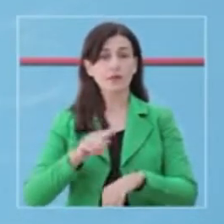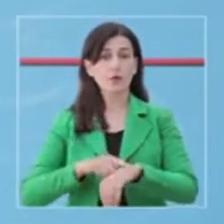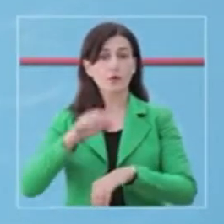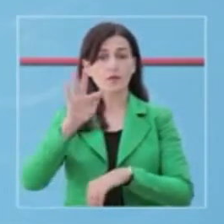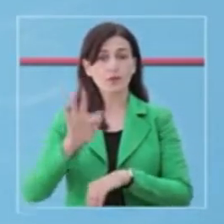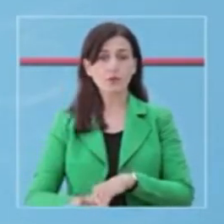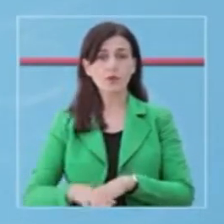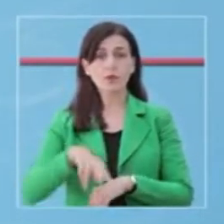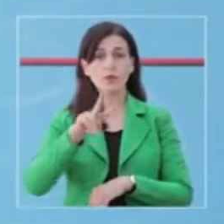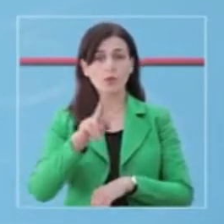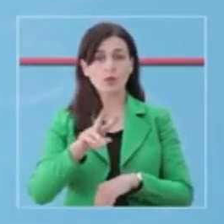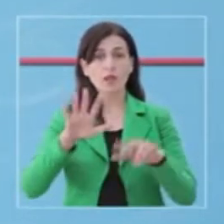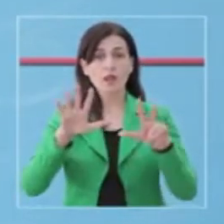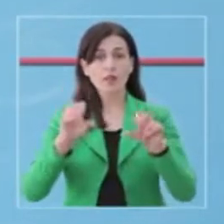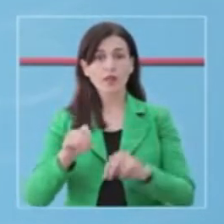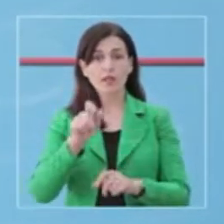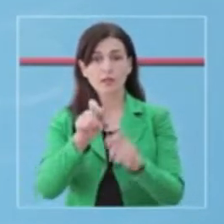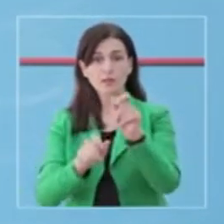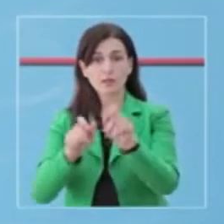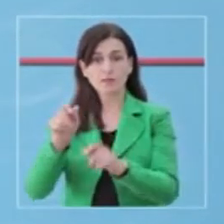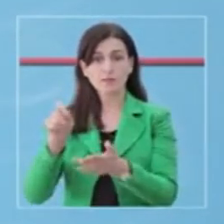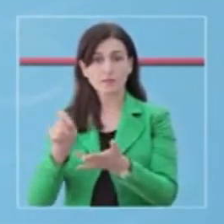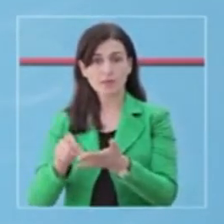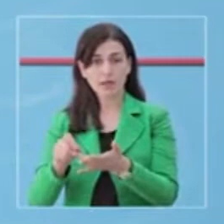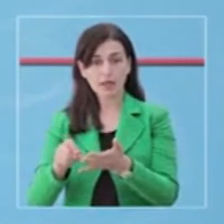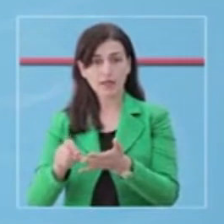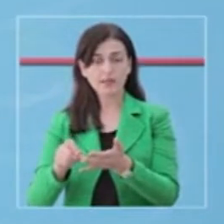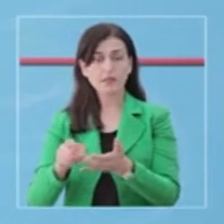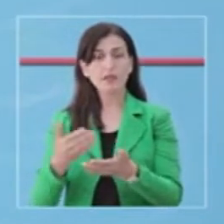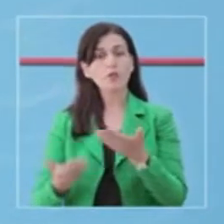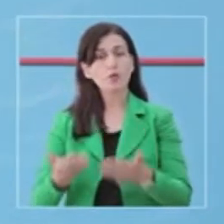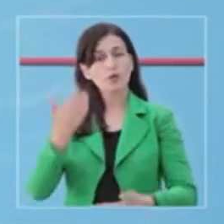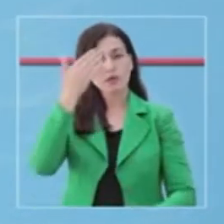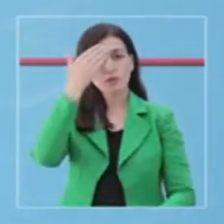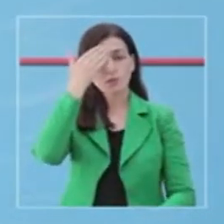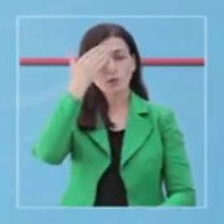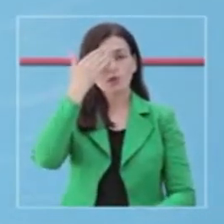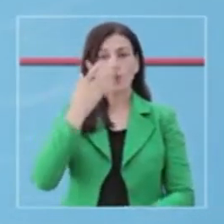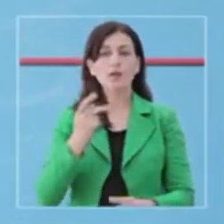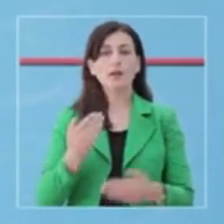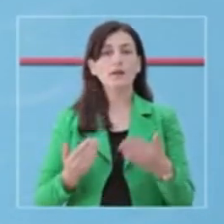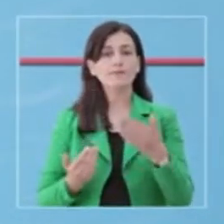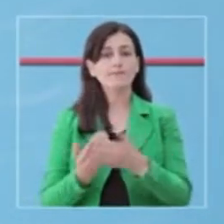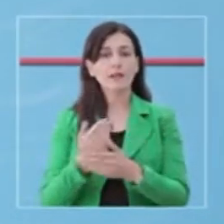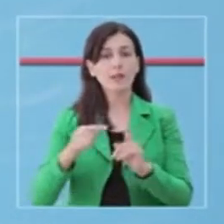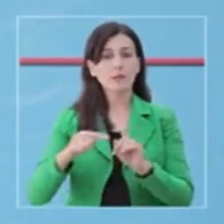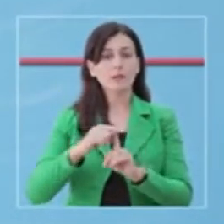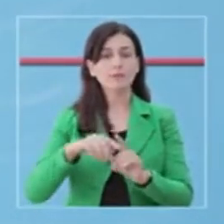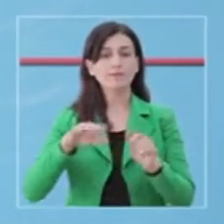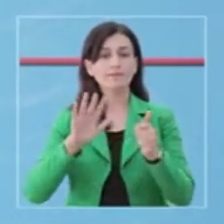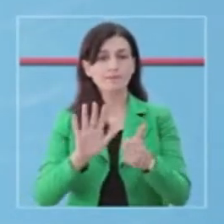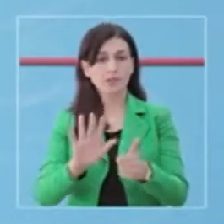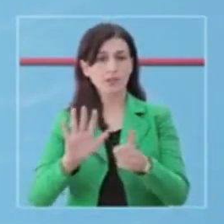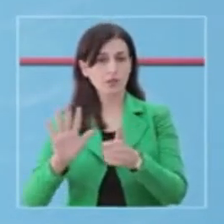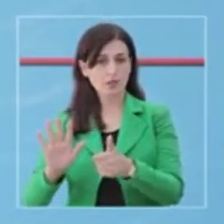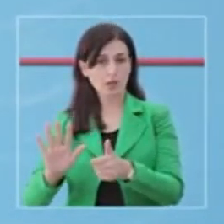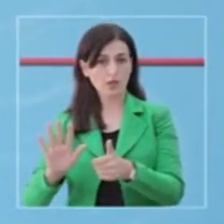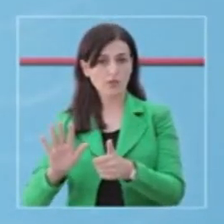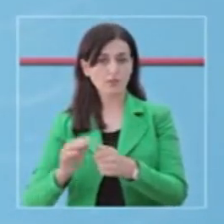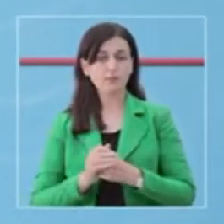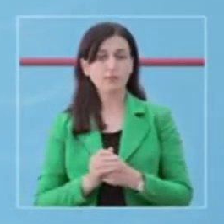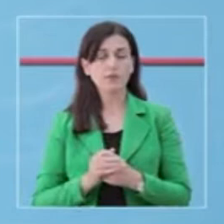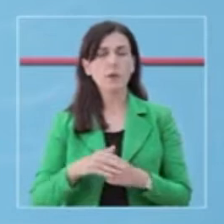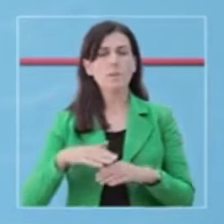kryer 280 testime për të dyshuar të prekur me COVID-19, nga të cilët janë konfirmuar 66 raste